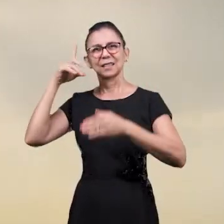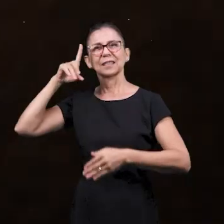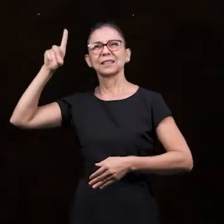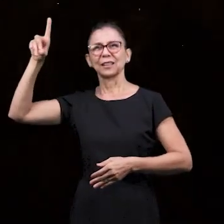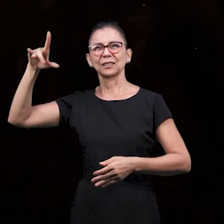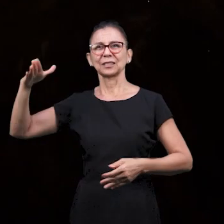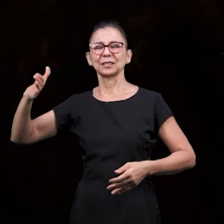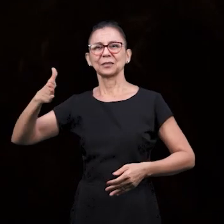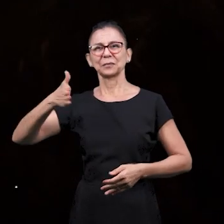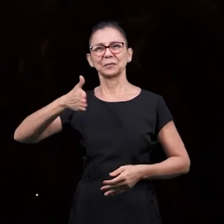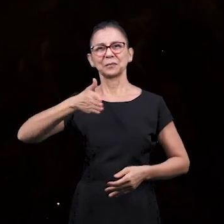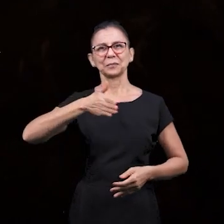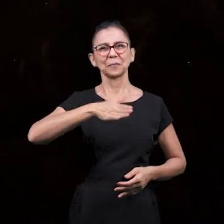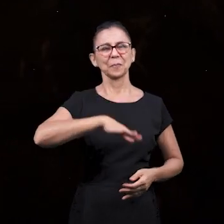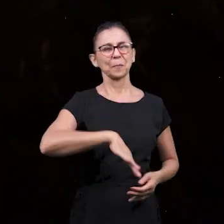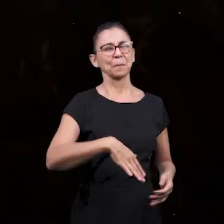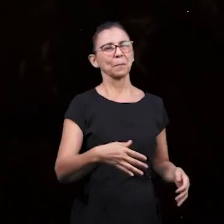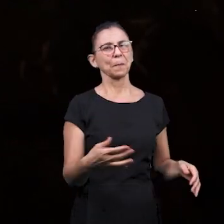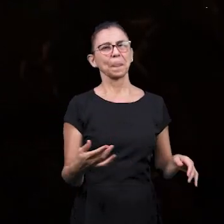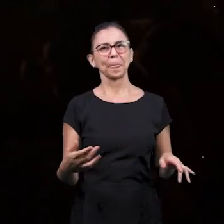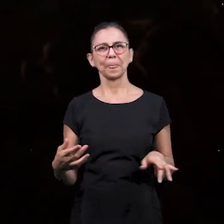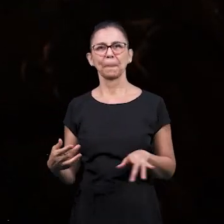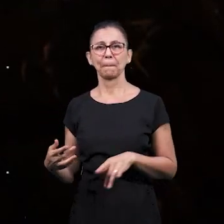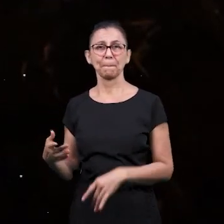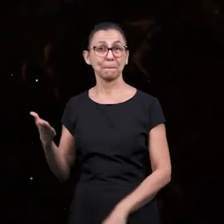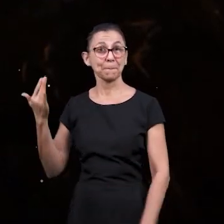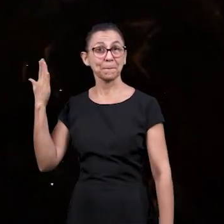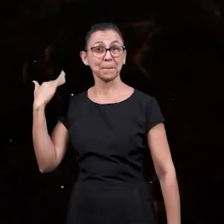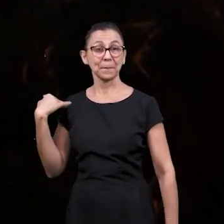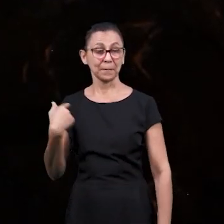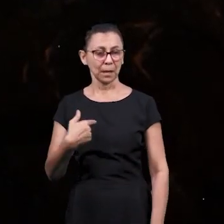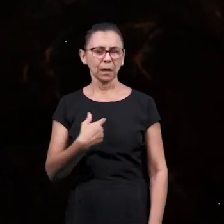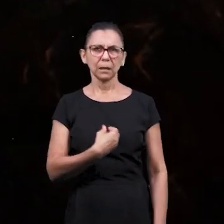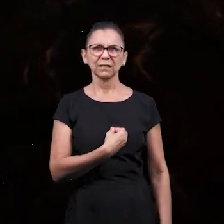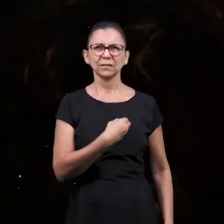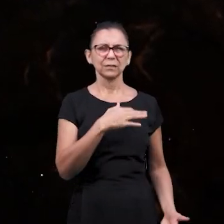Господа. Я встретил чудную любовь.